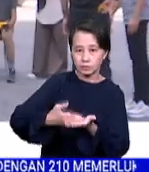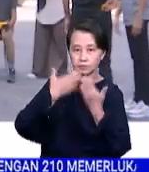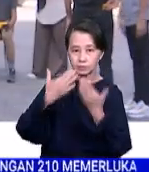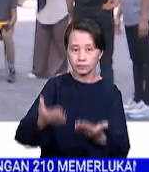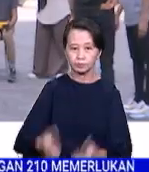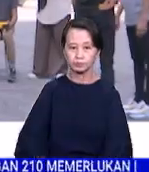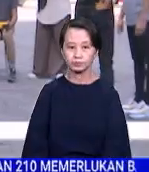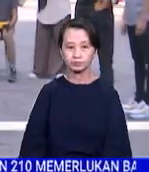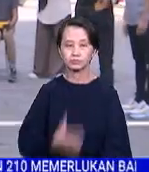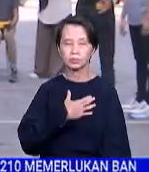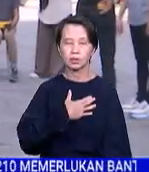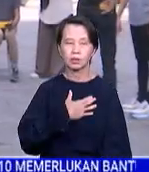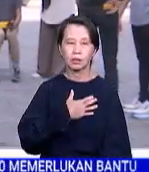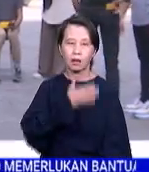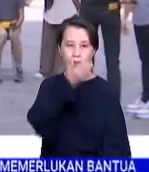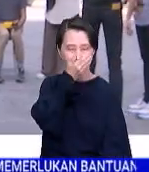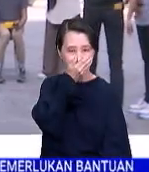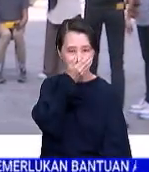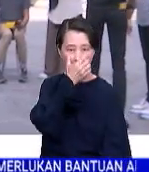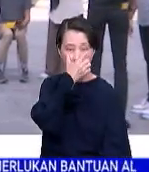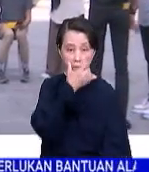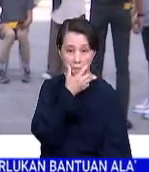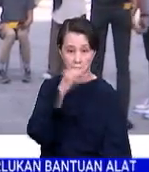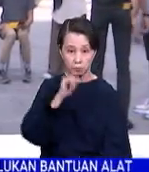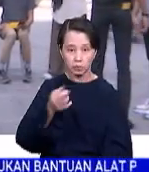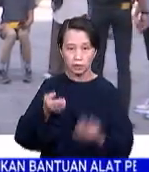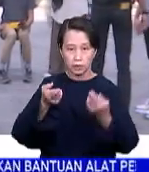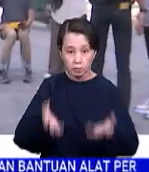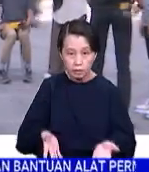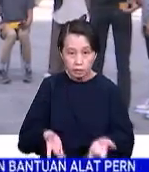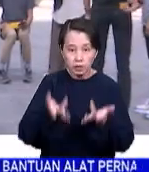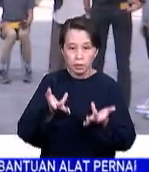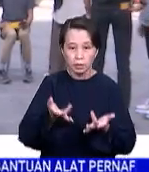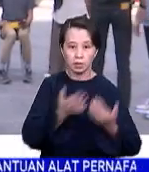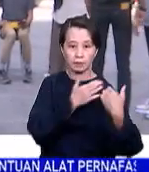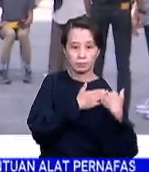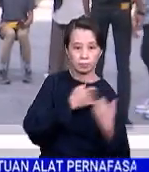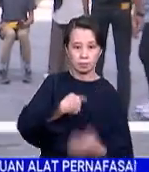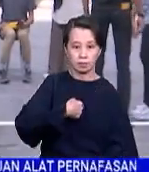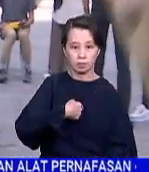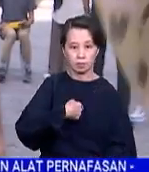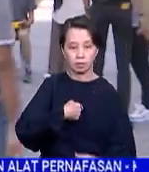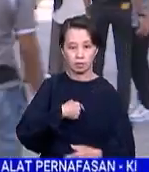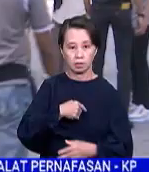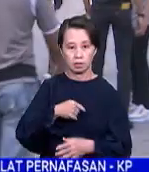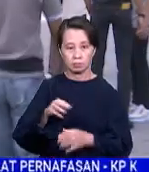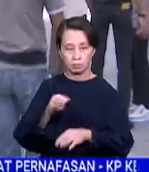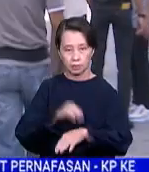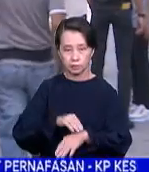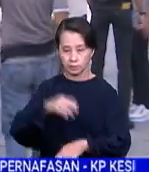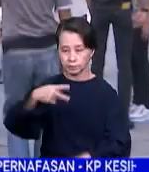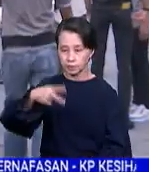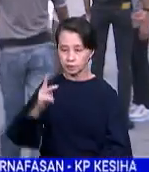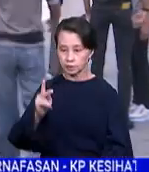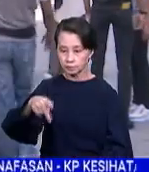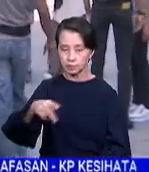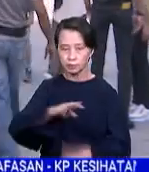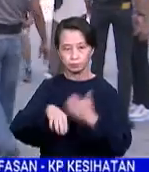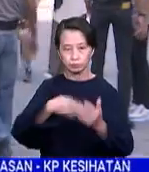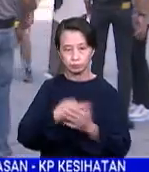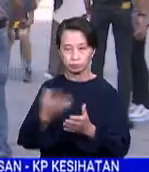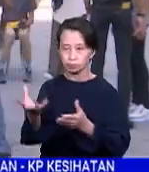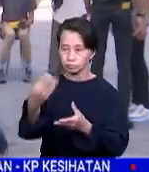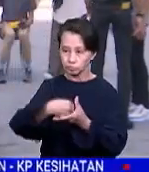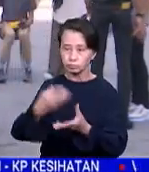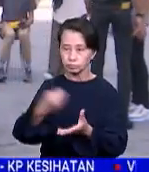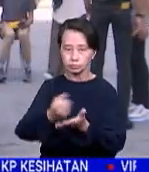amat terharu lah, sekurang-kurangnya dapat juga meringankan beban yang saya maksumlah PKP ni. Semuanya teruk juga kan,